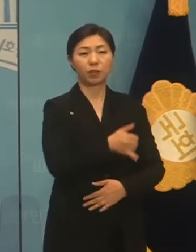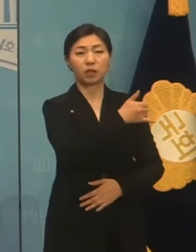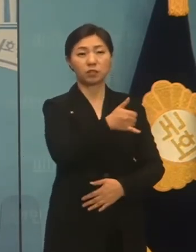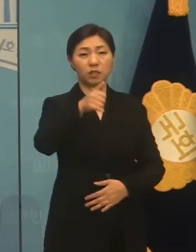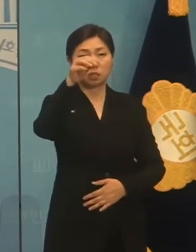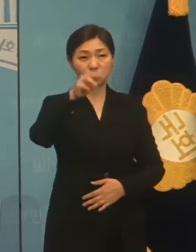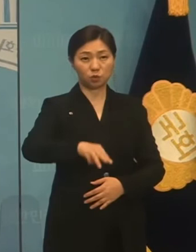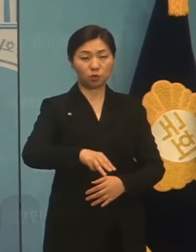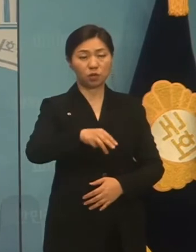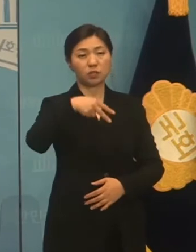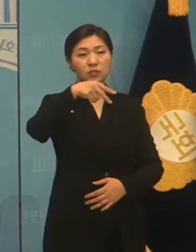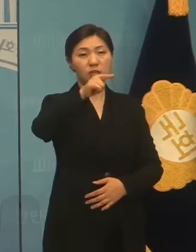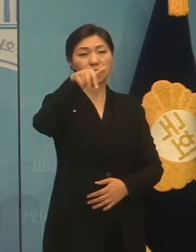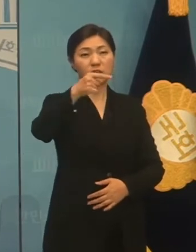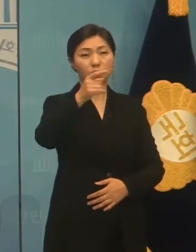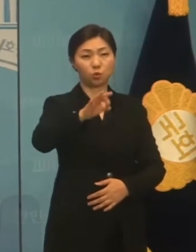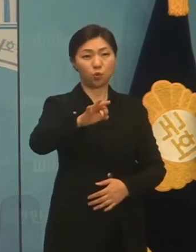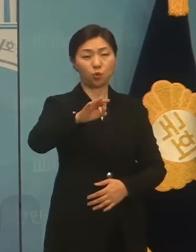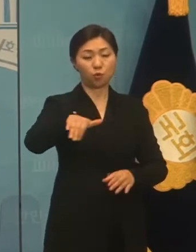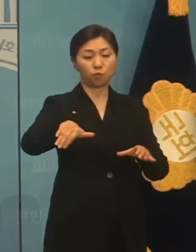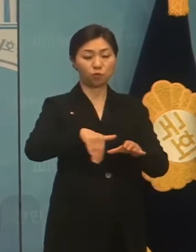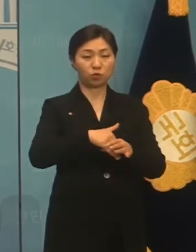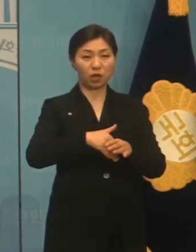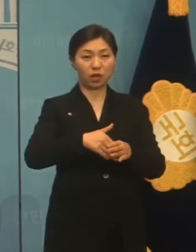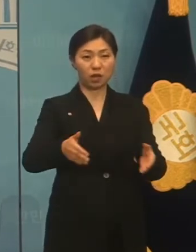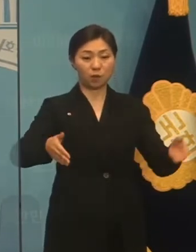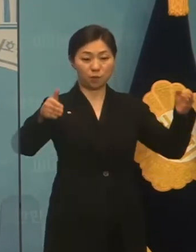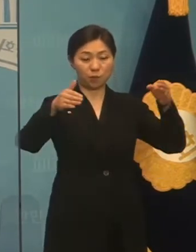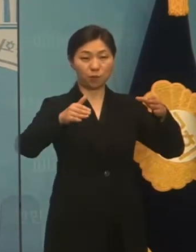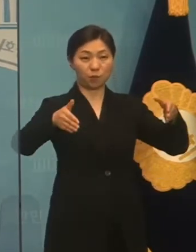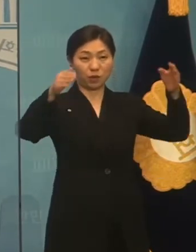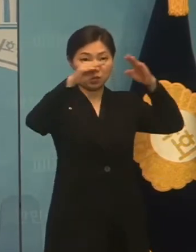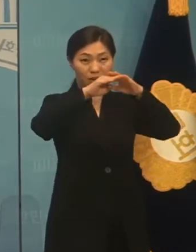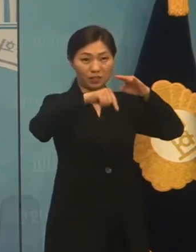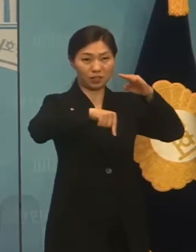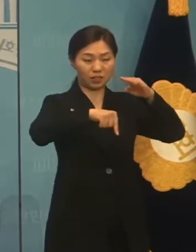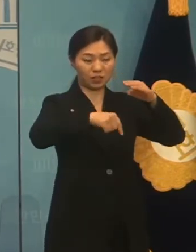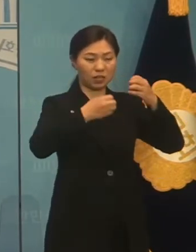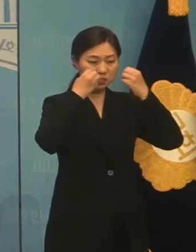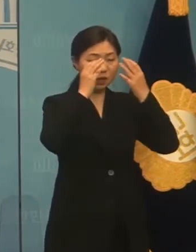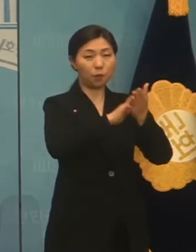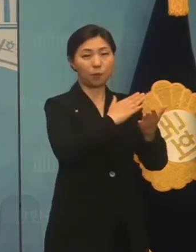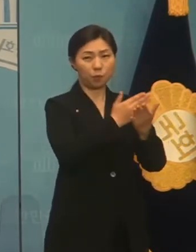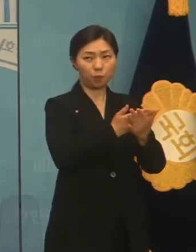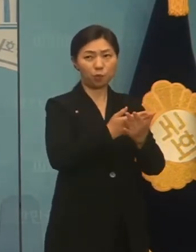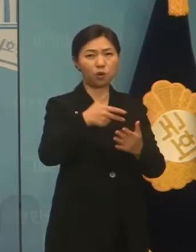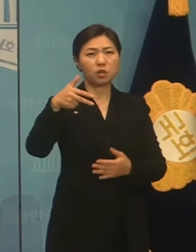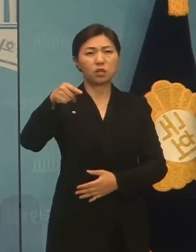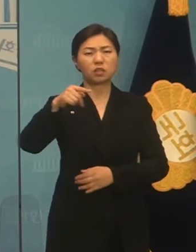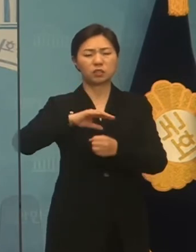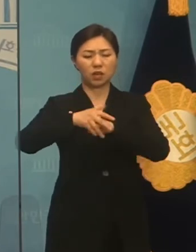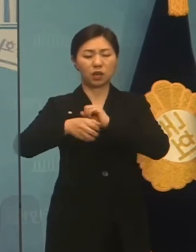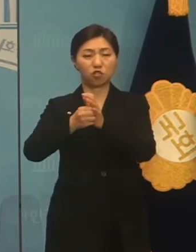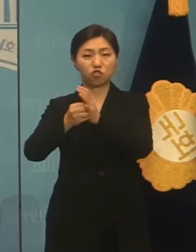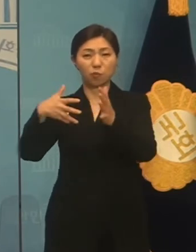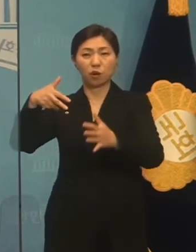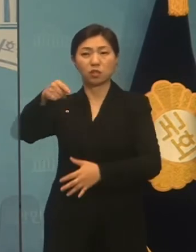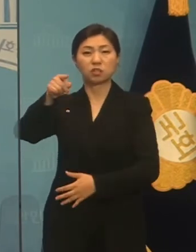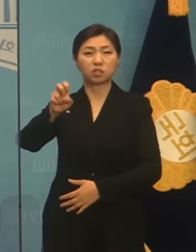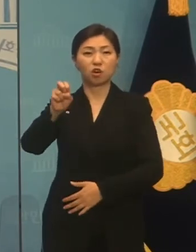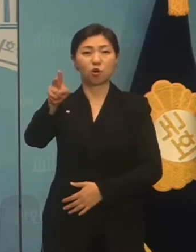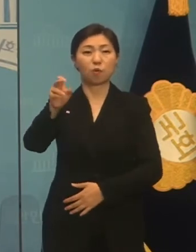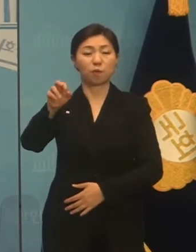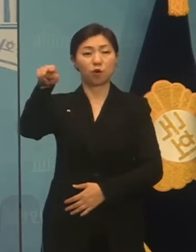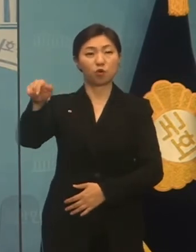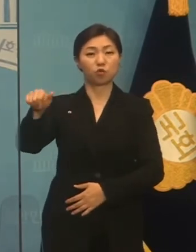세종문화회관을 혁신적으로 개혁하고 세계적 지휘자인 정명훈 씨를 서울시장의 영입에